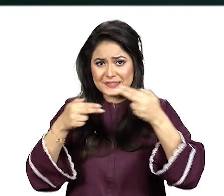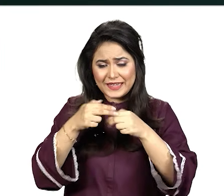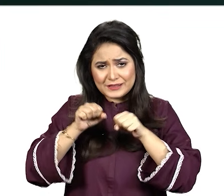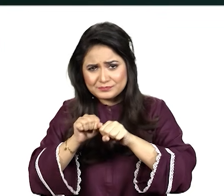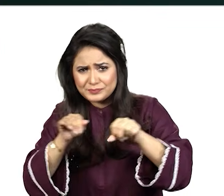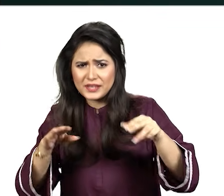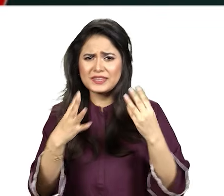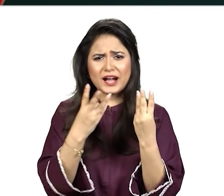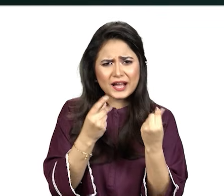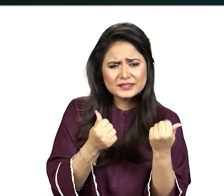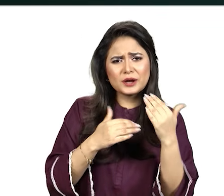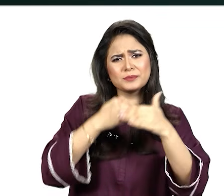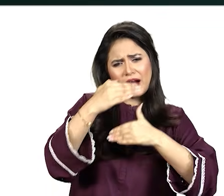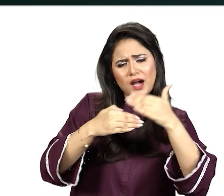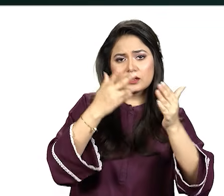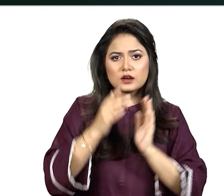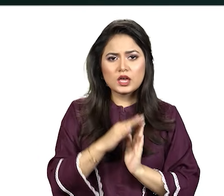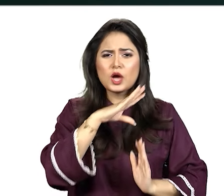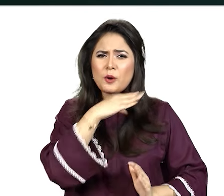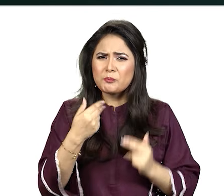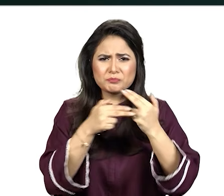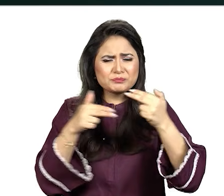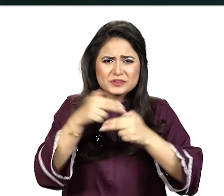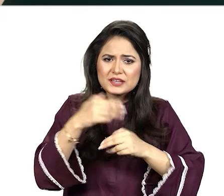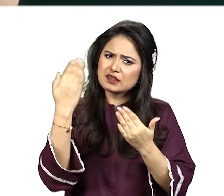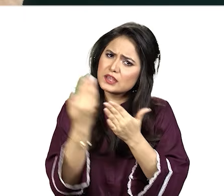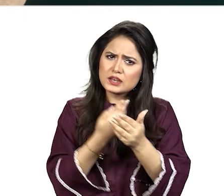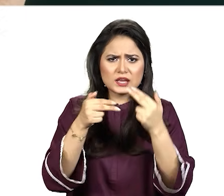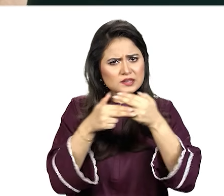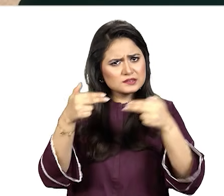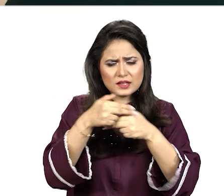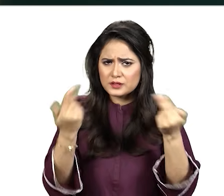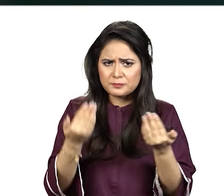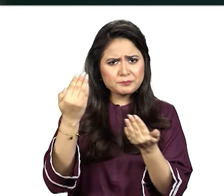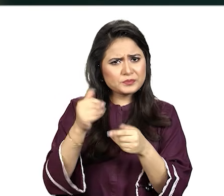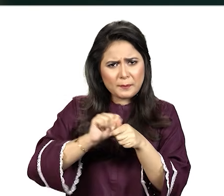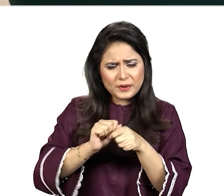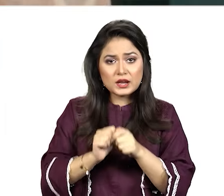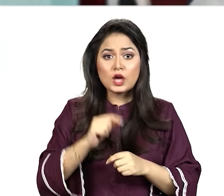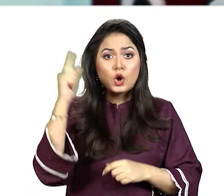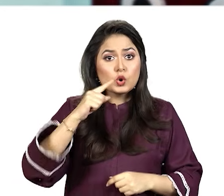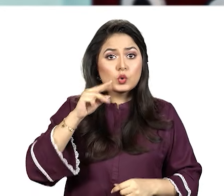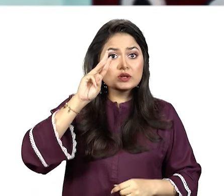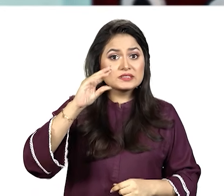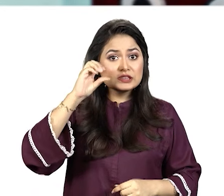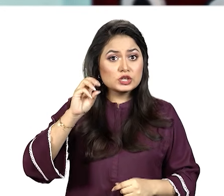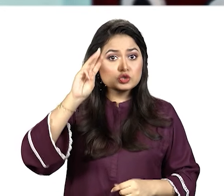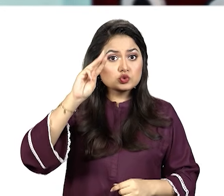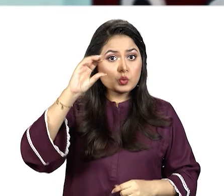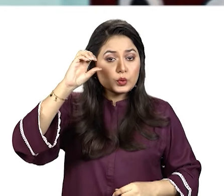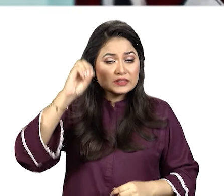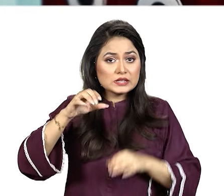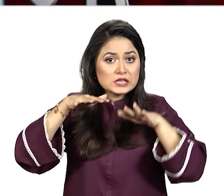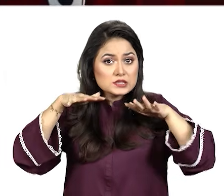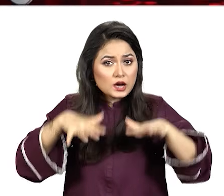ہوتے یا مر جاتے ہیں۔ مردہ خلیات کی جگہ نئے سیلز لے لیتے ہیں۔ ہر روز ہمارے جسم میں 330 ارب